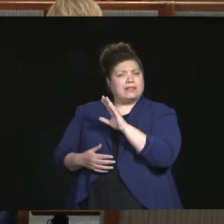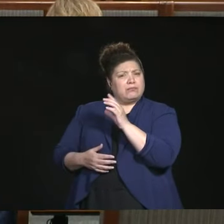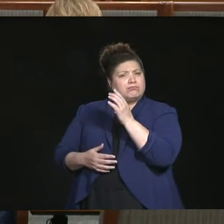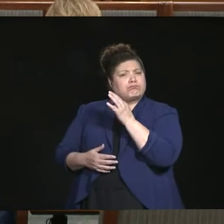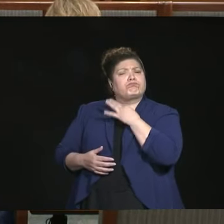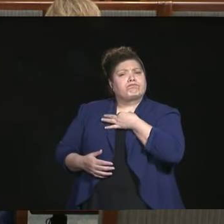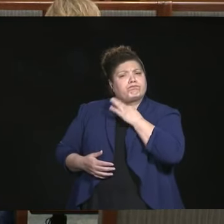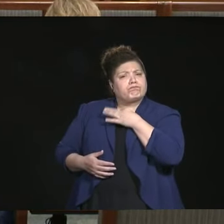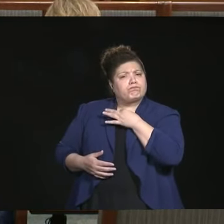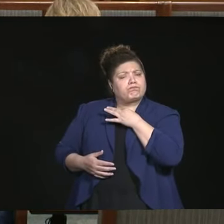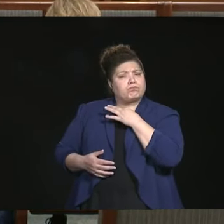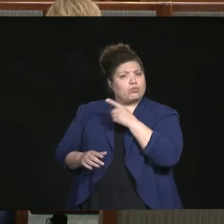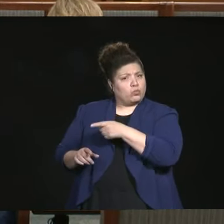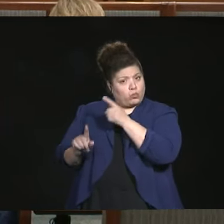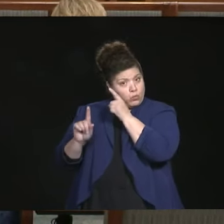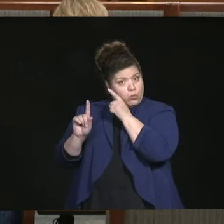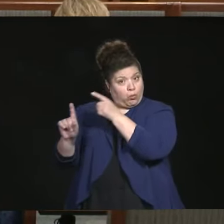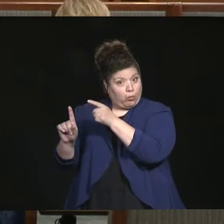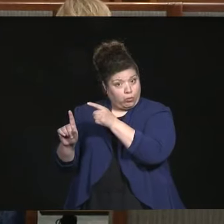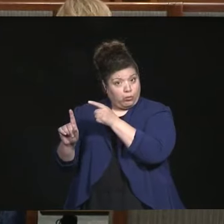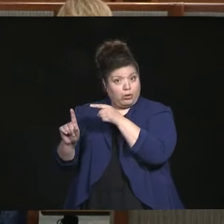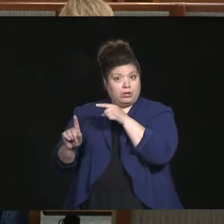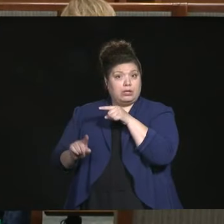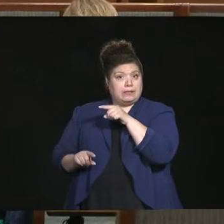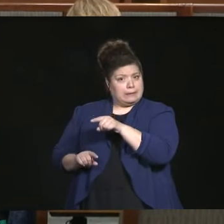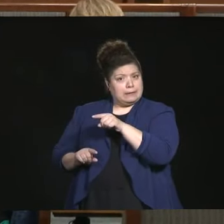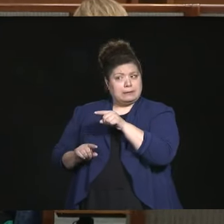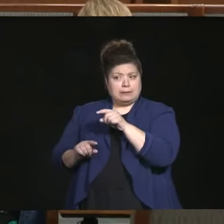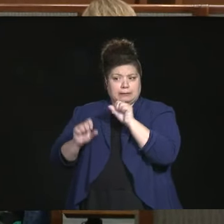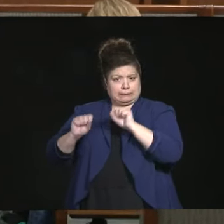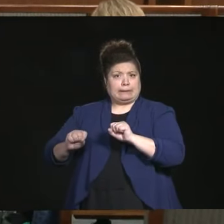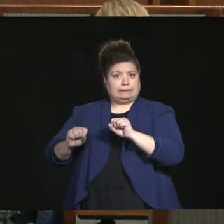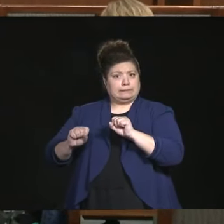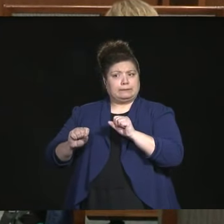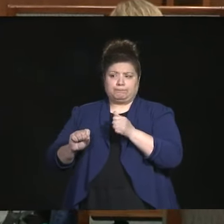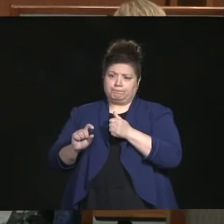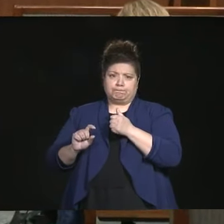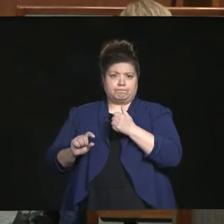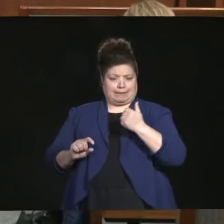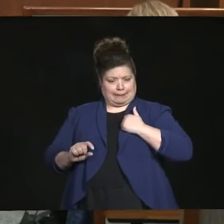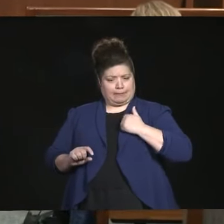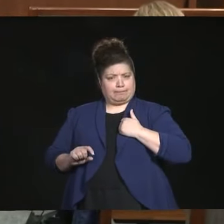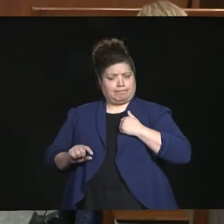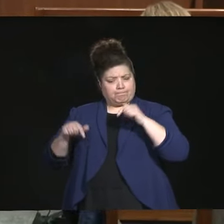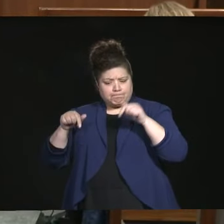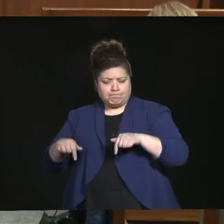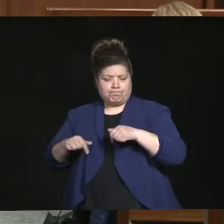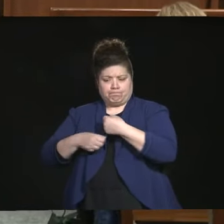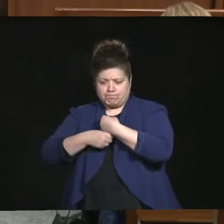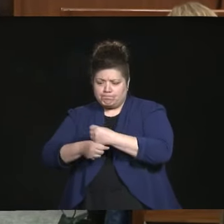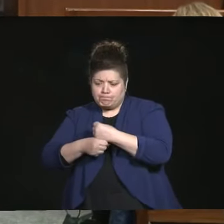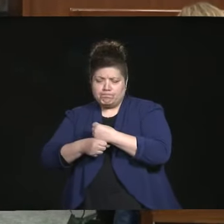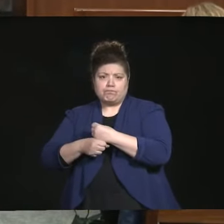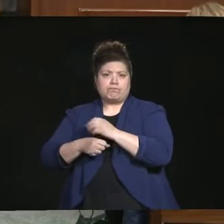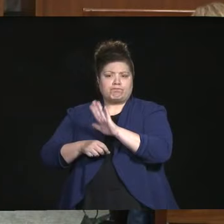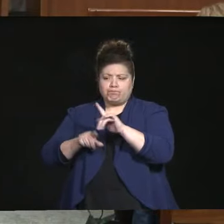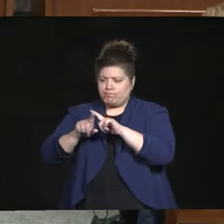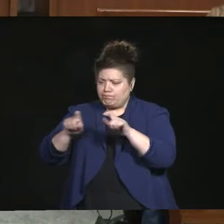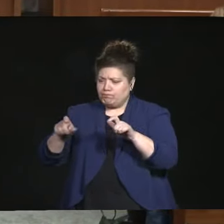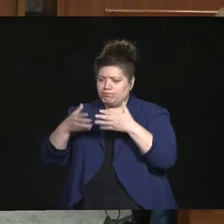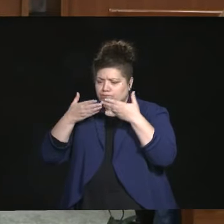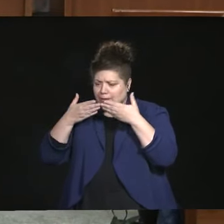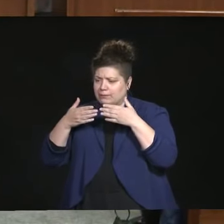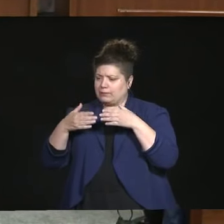autosuffisant pour la production d'équipements personnels ou est-ce que ou peut-être de